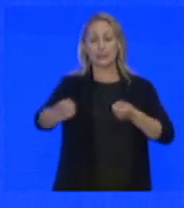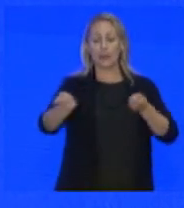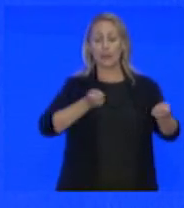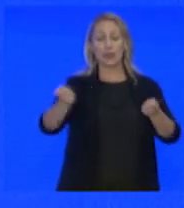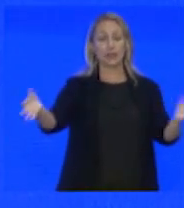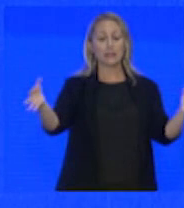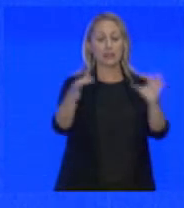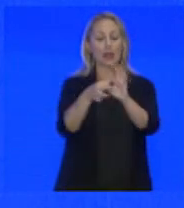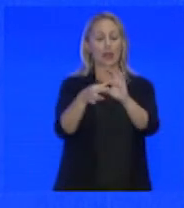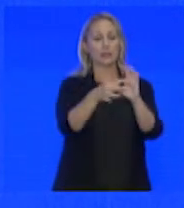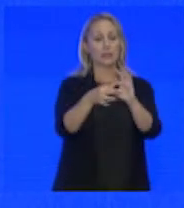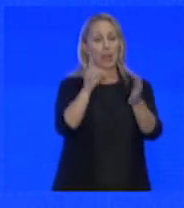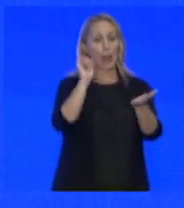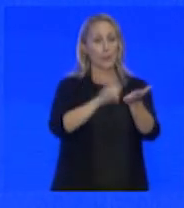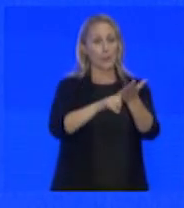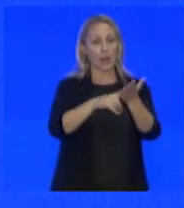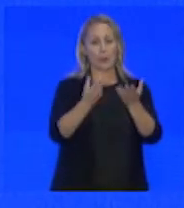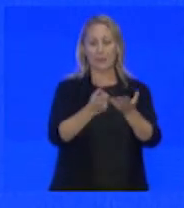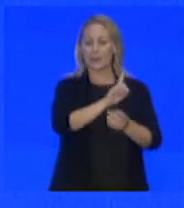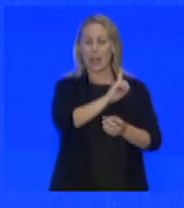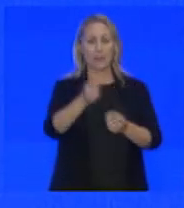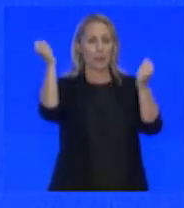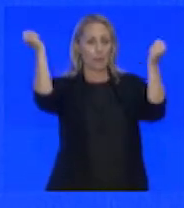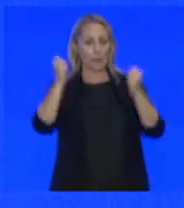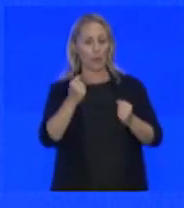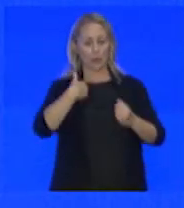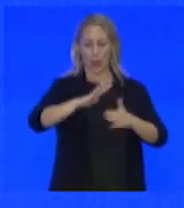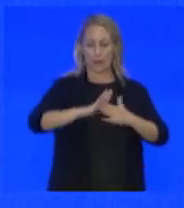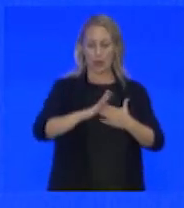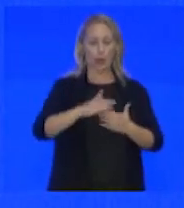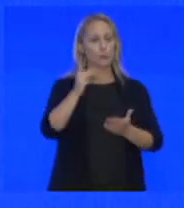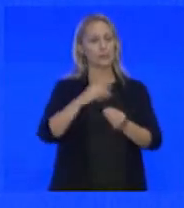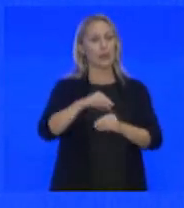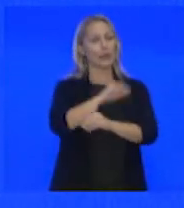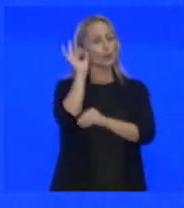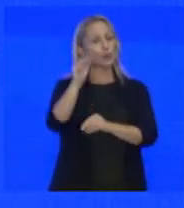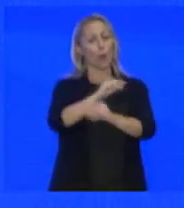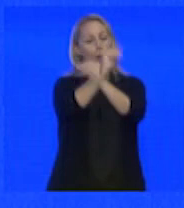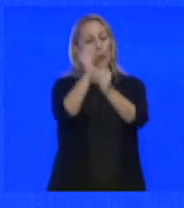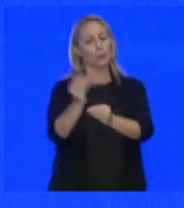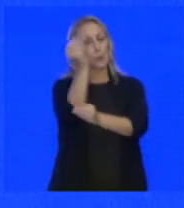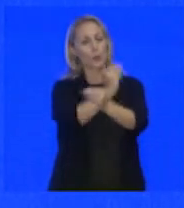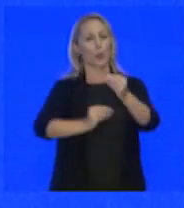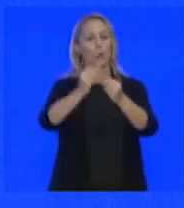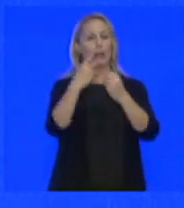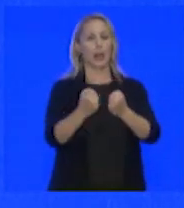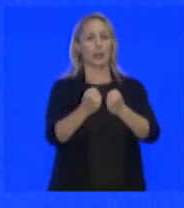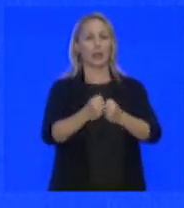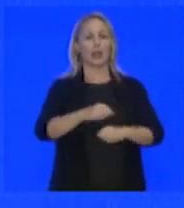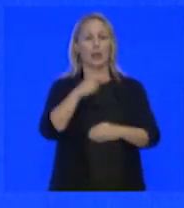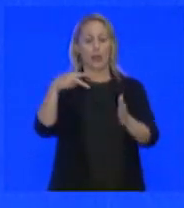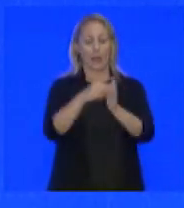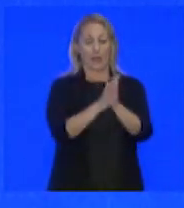συνεργασία. Θα διευκολύνει τους ίδιους, κάνοντας τους πιο παραγωγικούς. Και πριν το τέλος του